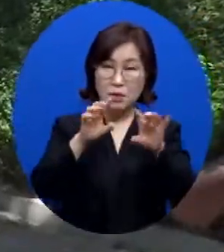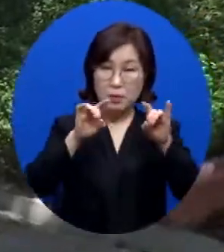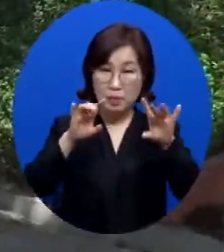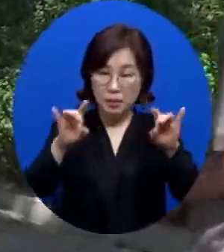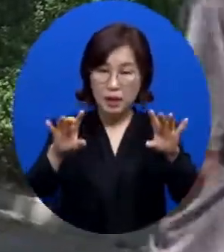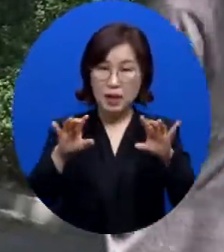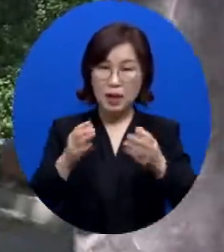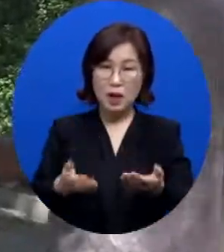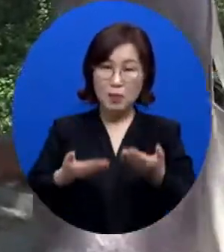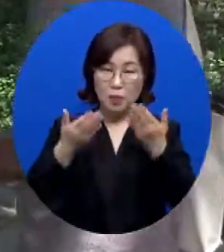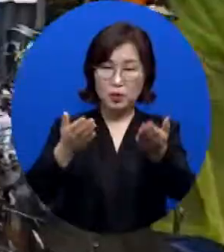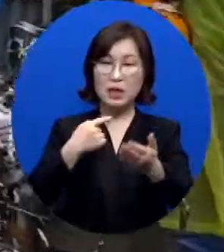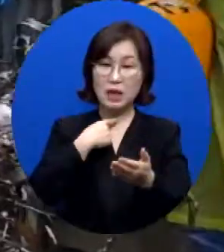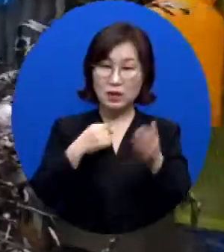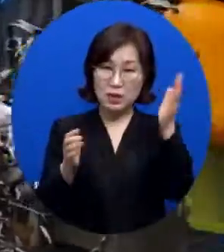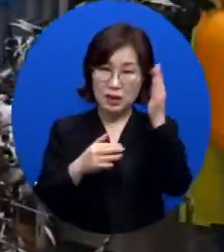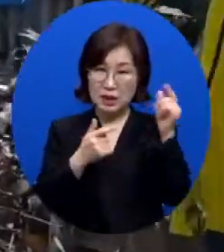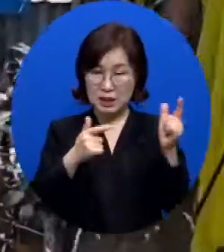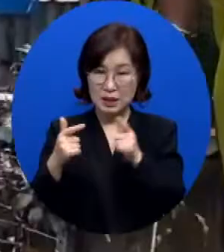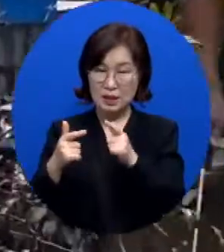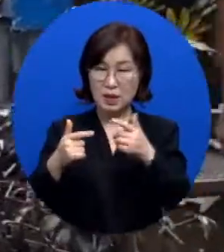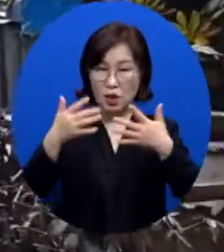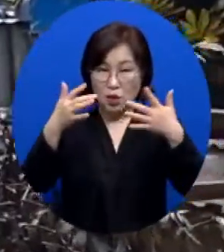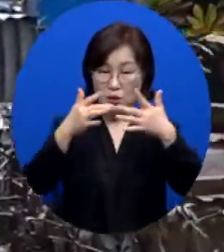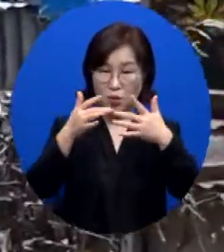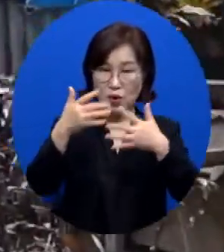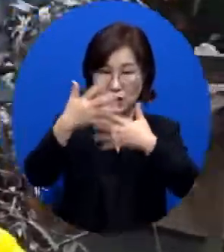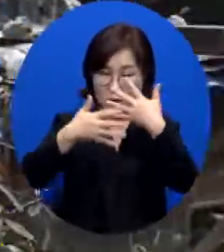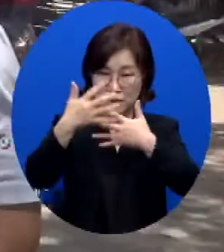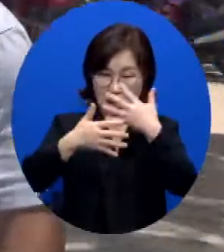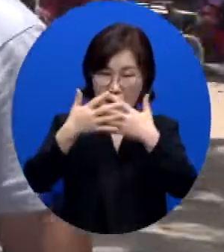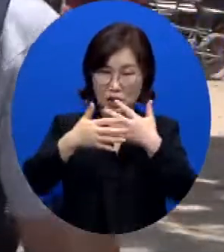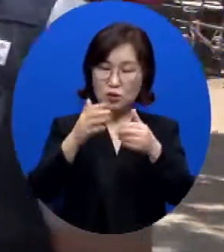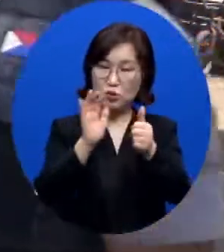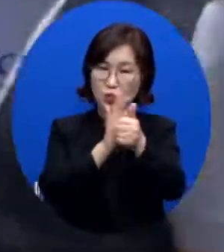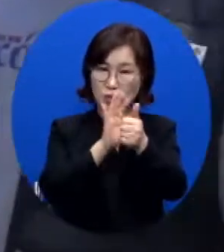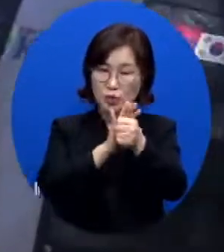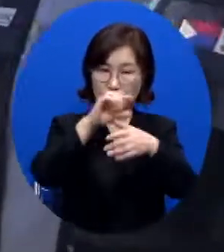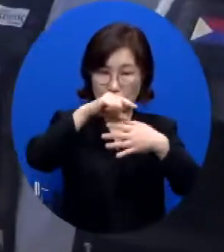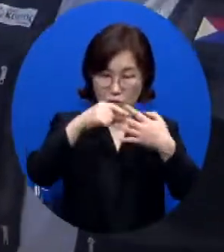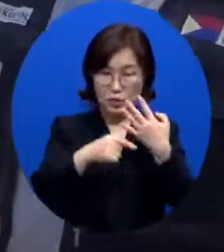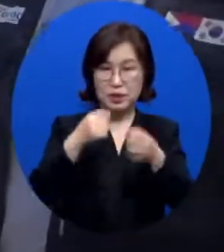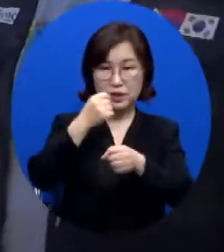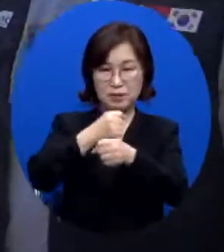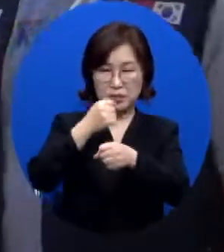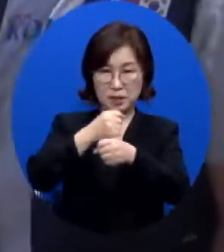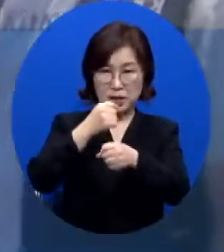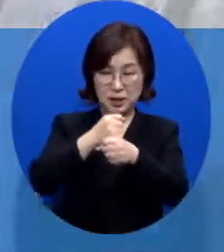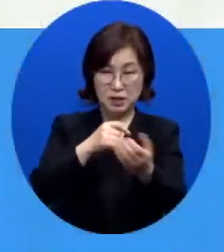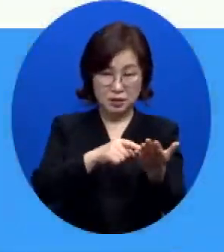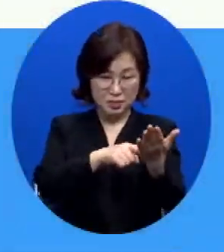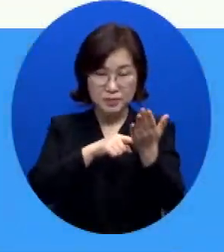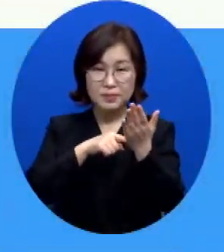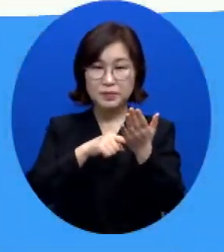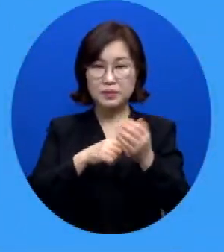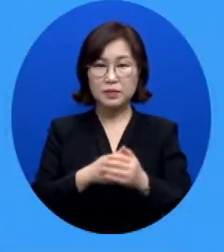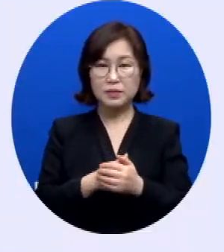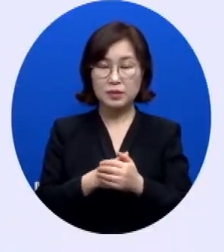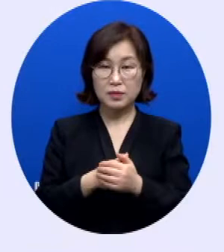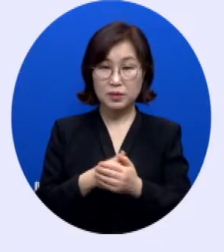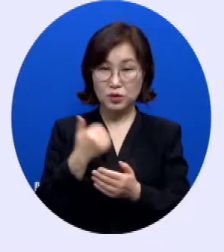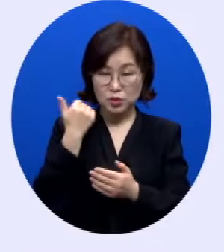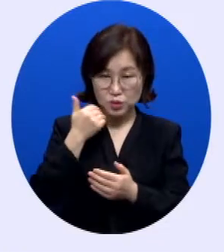선교지에서 봉사하던 학생들이 온라인으로 선교지 예배를 돕는 프로젝트를 기획해 눈길을 끌고 있습니다. 이들은